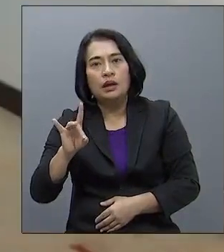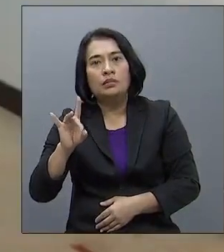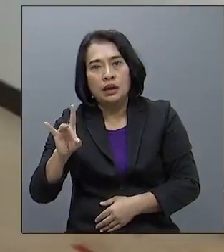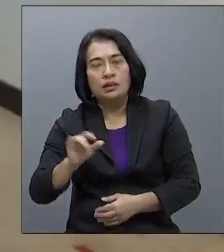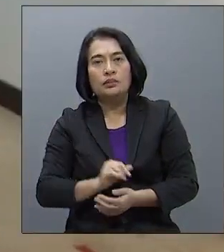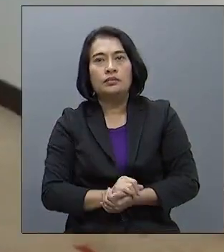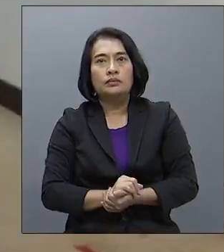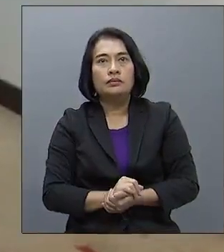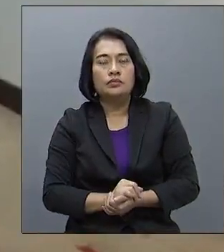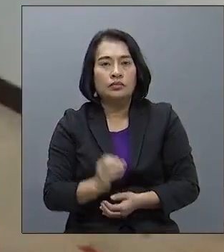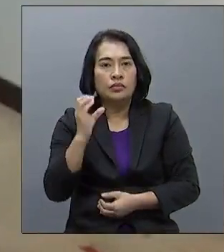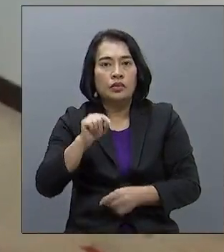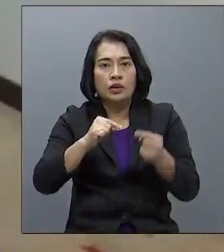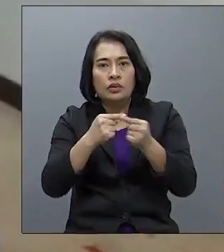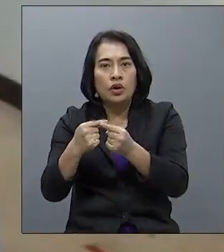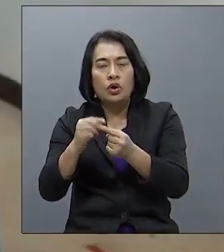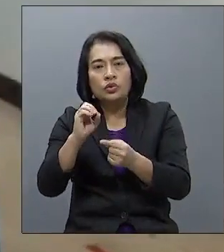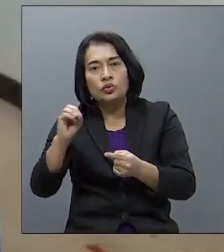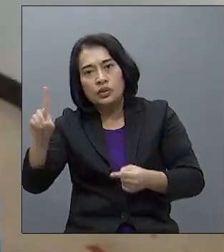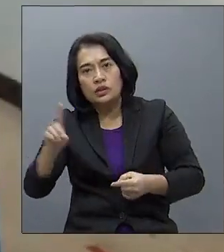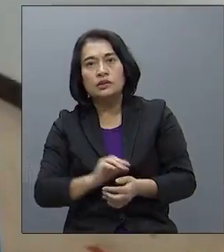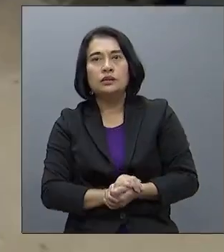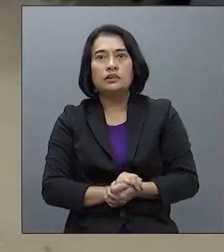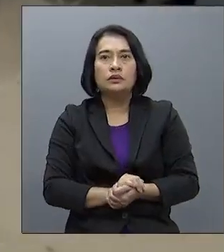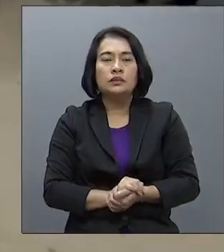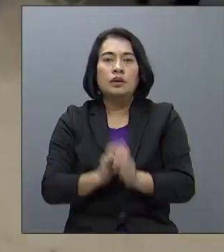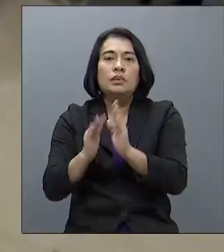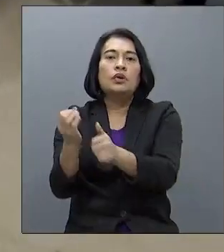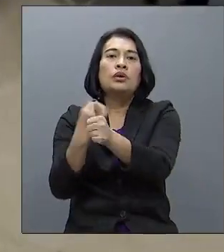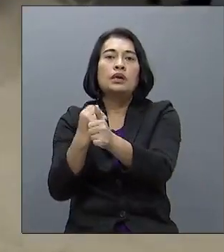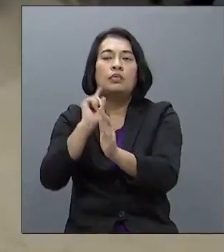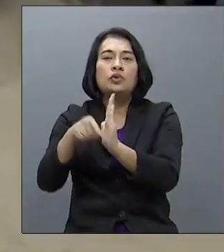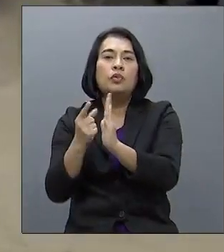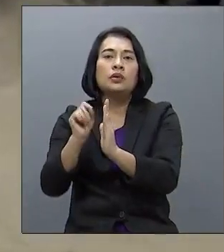02-888-8888ต่อ001ค่ะก็จะมีเจ้าหน้าที่คอยให้คำแนะนำตลอด24 ชั่วโมงค่ะ